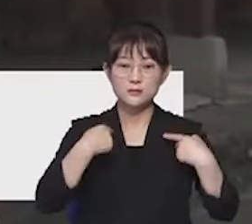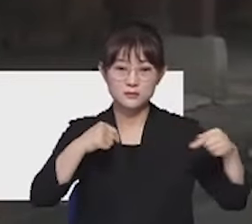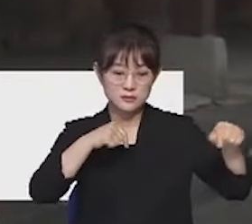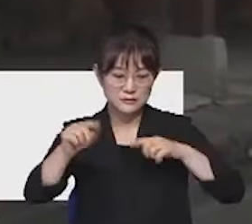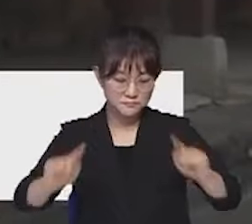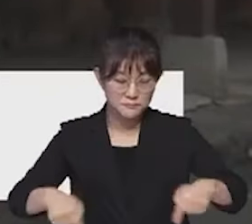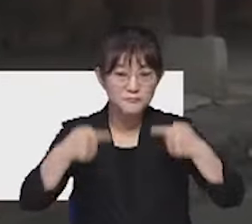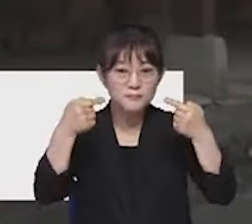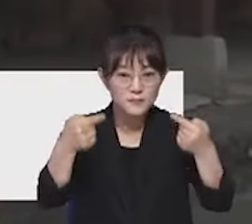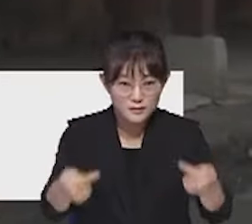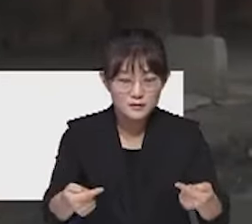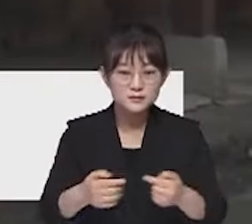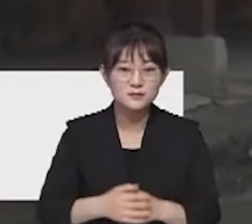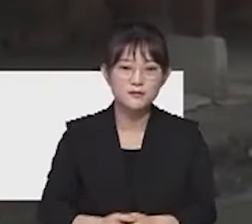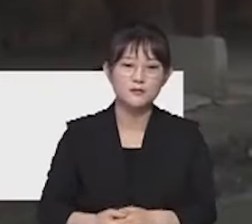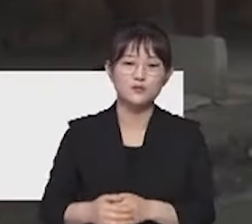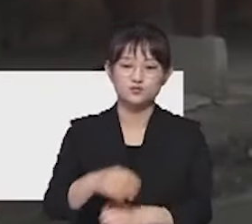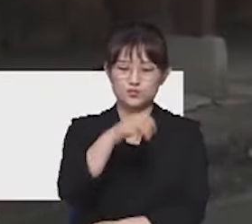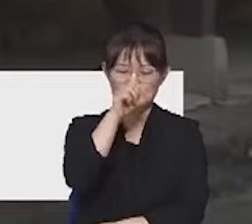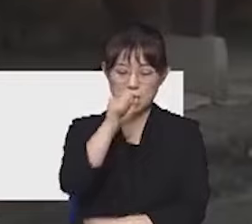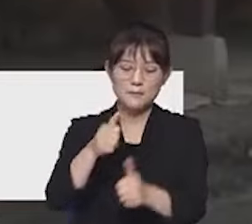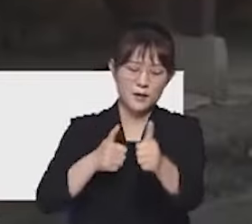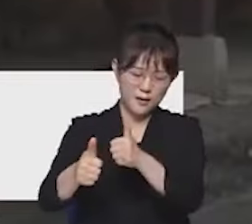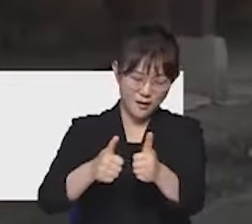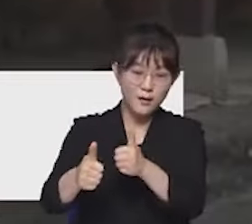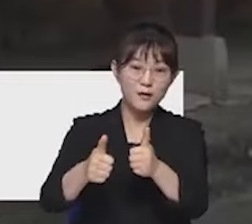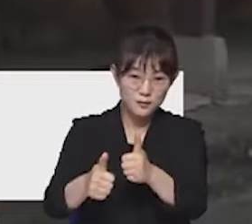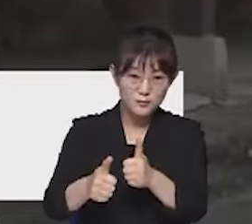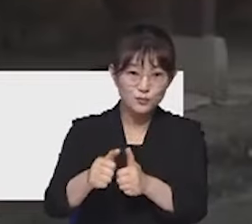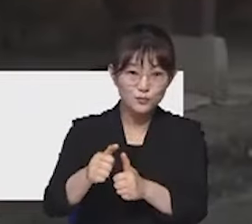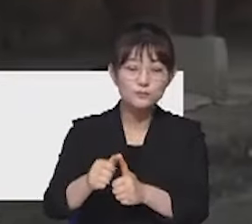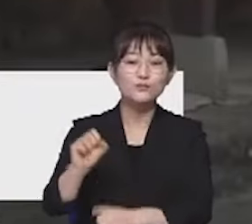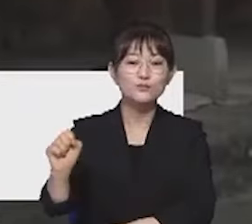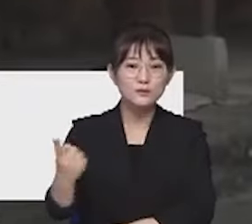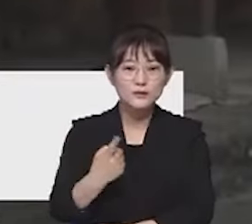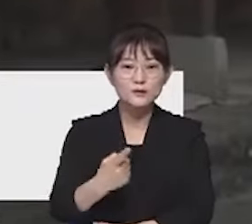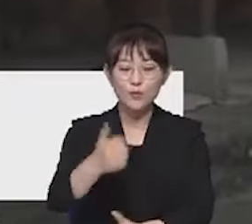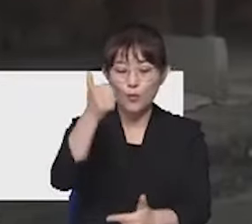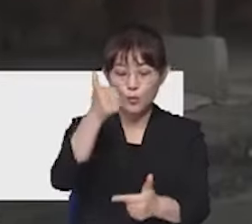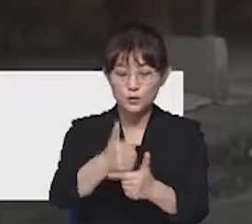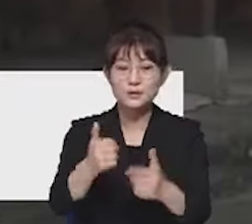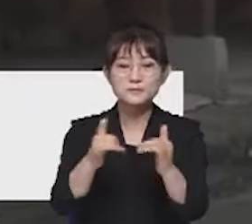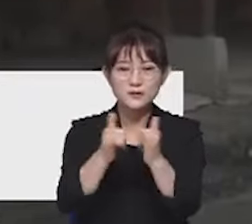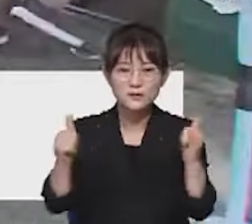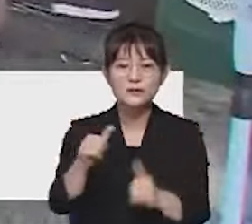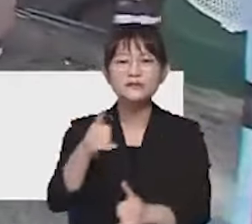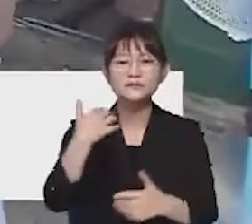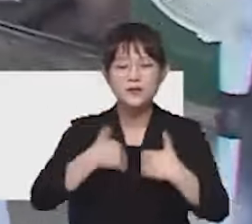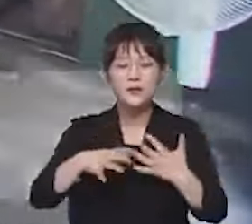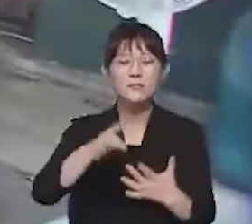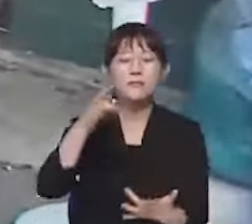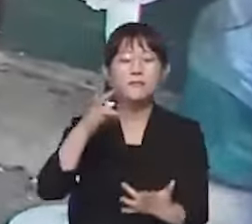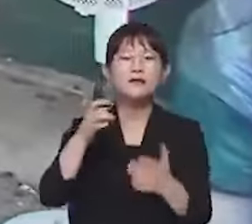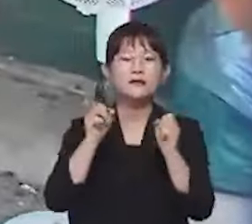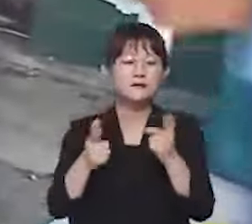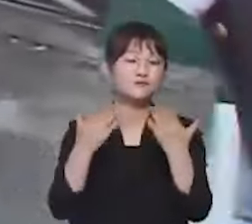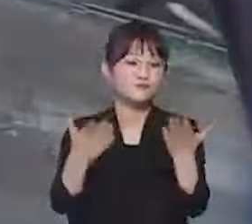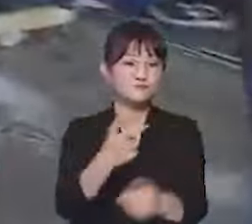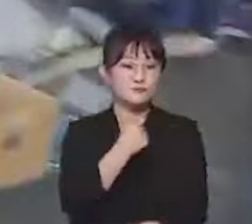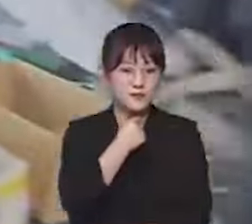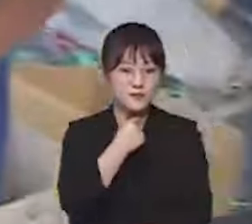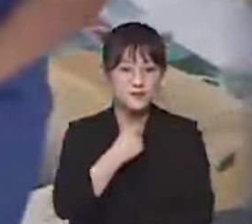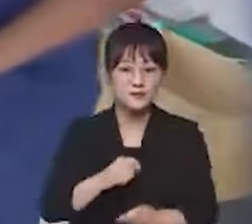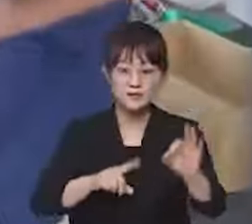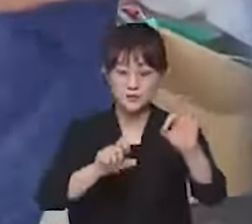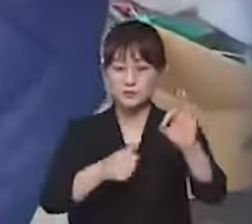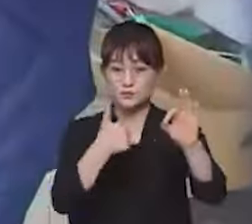더 생산적 경쟁을 하고 호남 유권자분들께 즐거운 선택을 드리고 싶습니다. 11.6